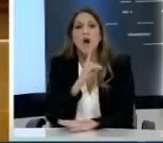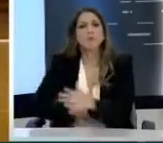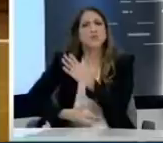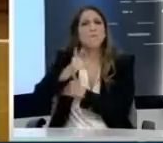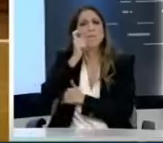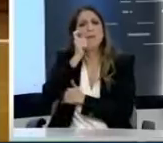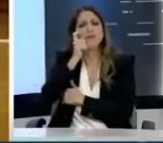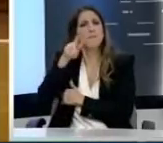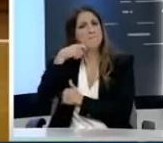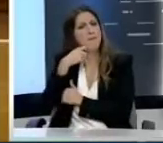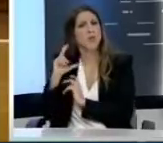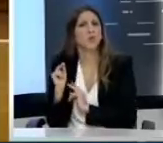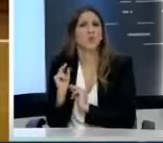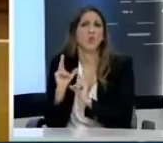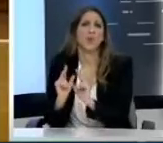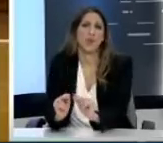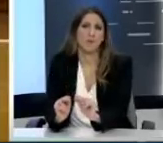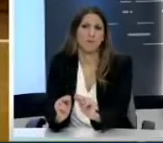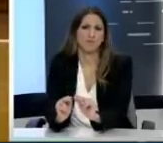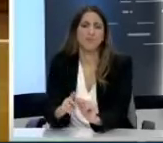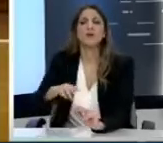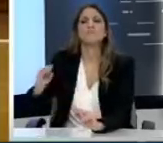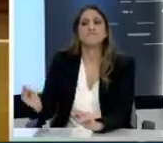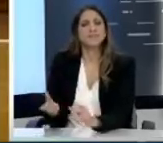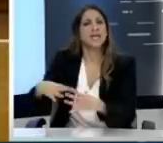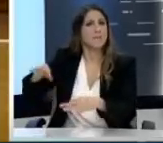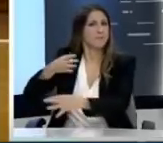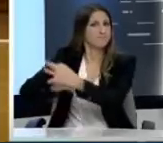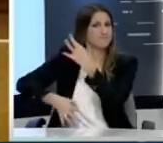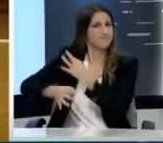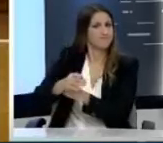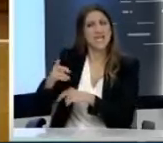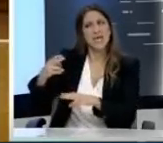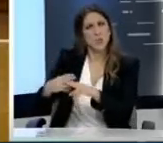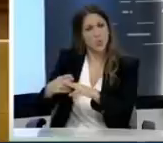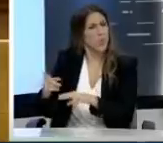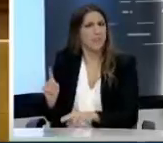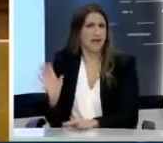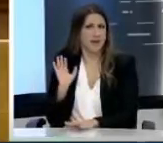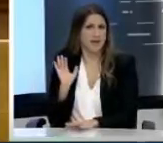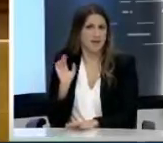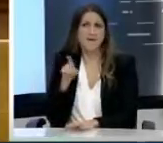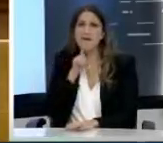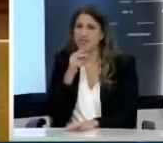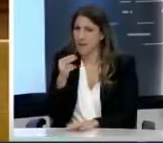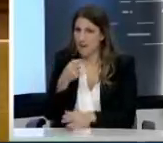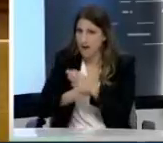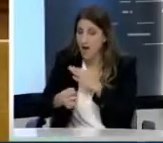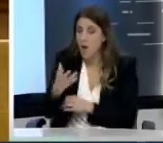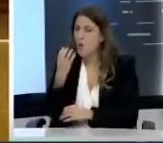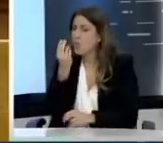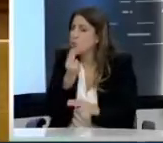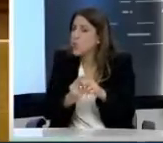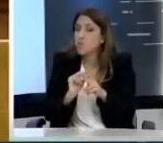πατεράδες και οι μαμάδες. Έβαλε αυτό το ζήτημα. Κατά την άποψή μου, δεν είναι ένα σημαντικό ζήτημα που έβαλε, είναι το